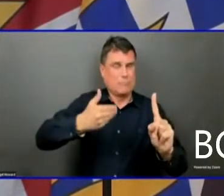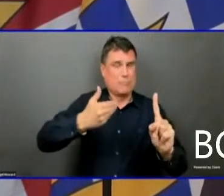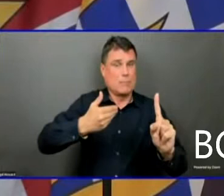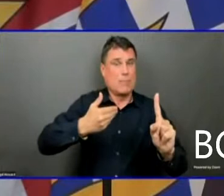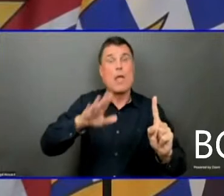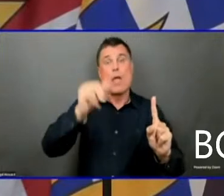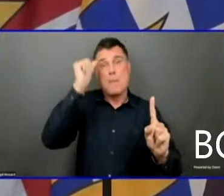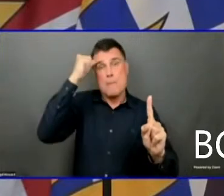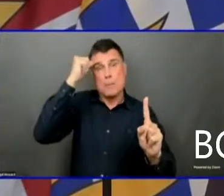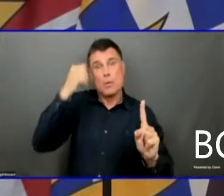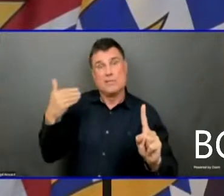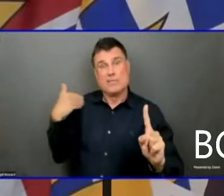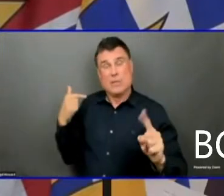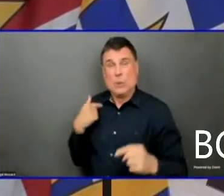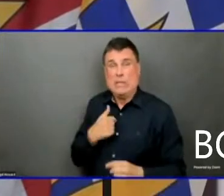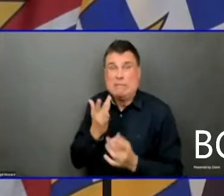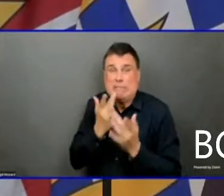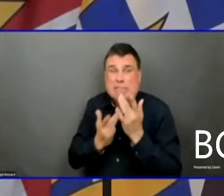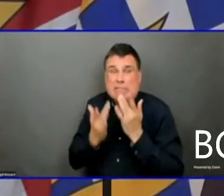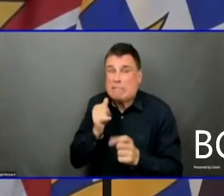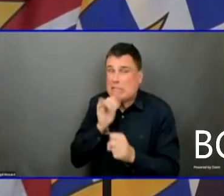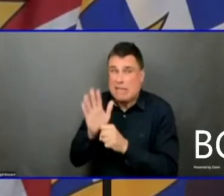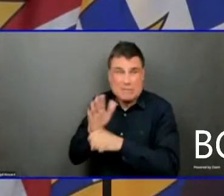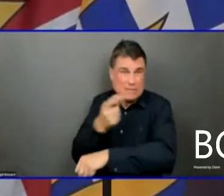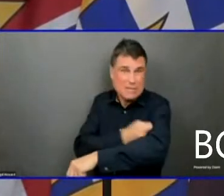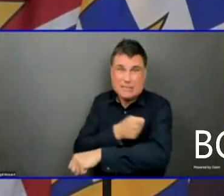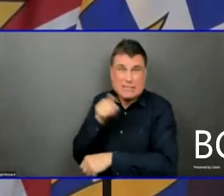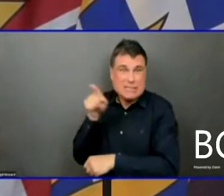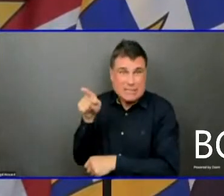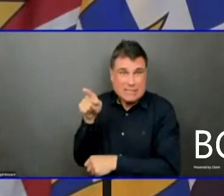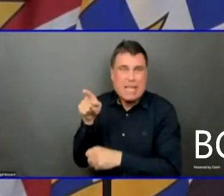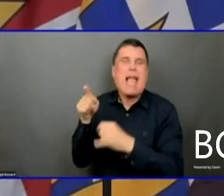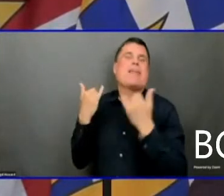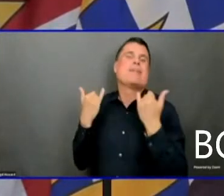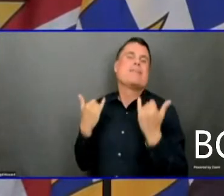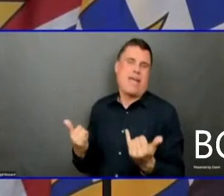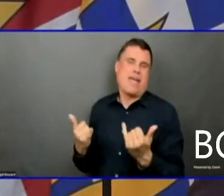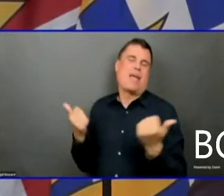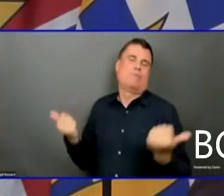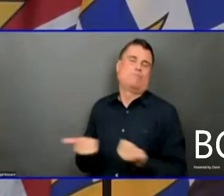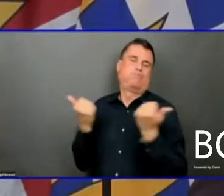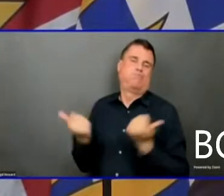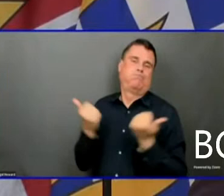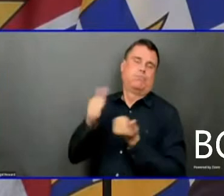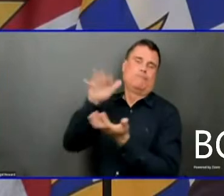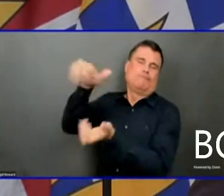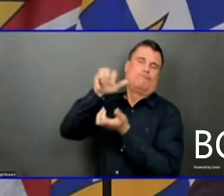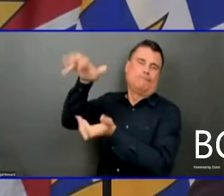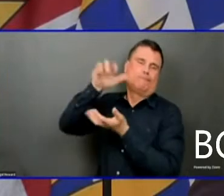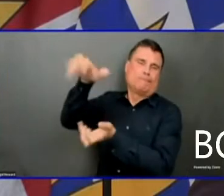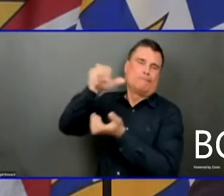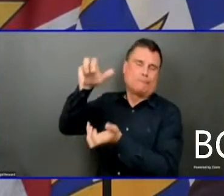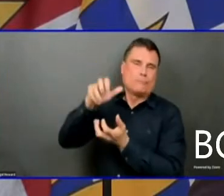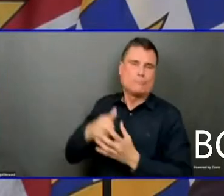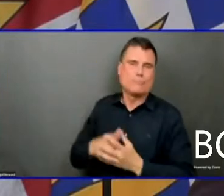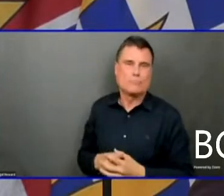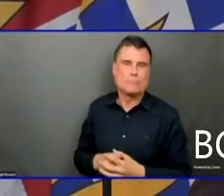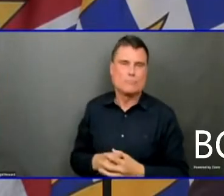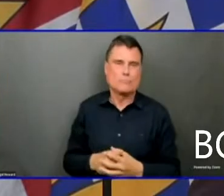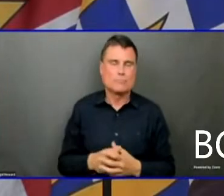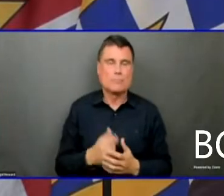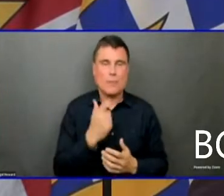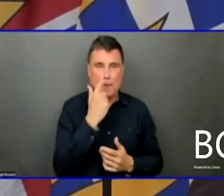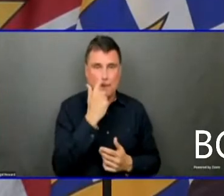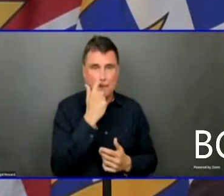所以这个现在是速度很快了。 For people that received AstraZeneca, you did make the right choice,